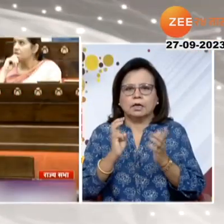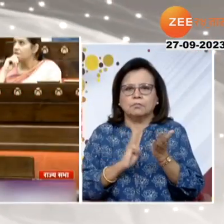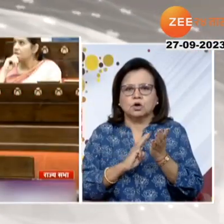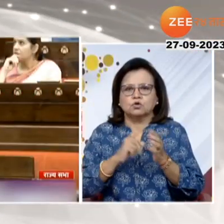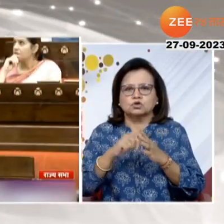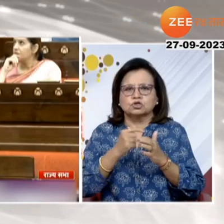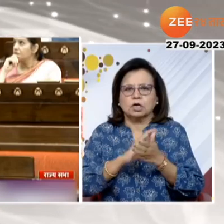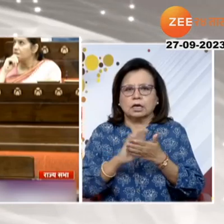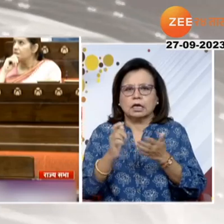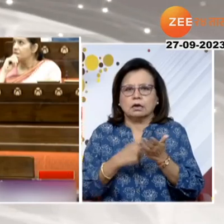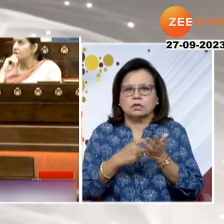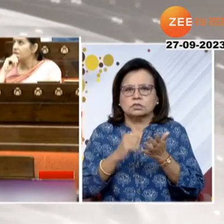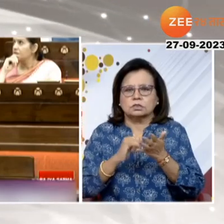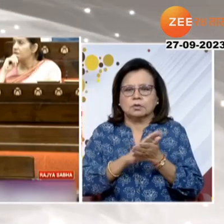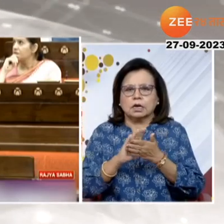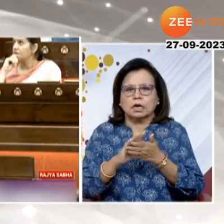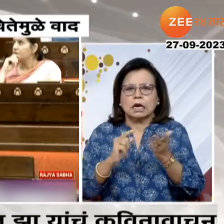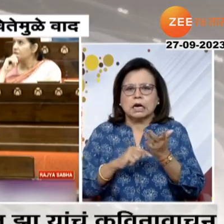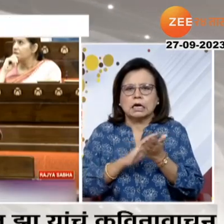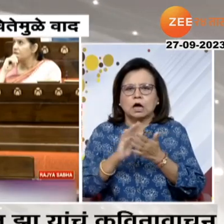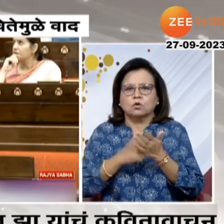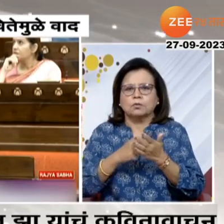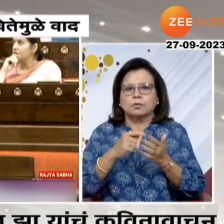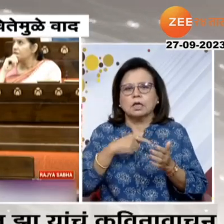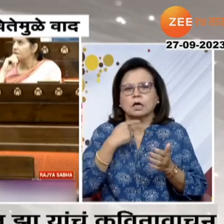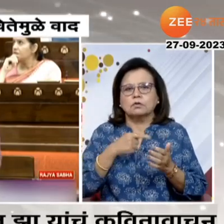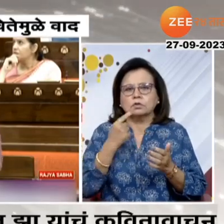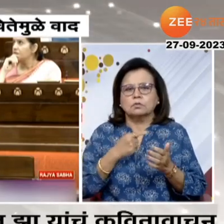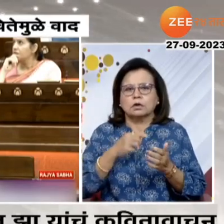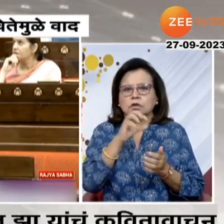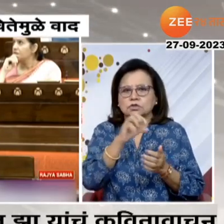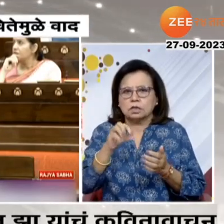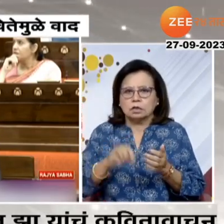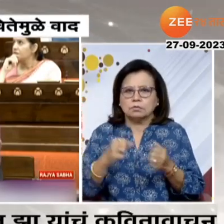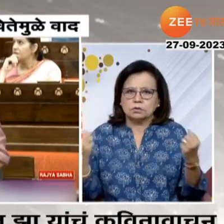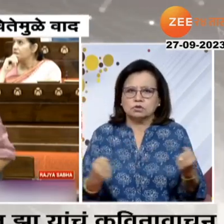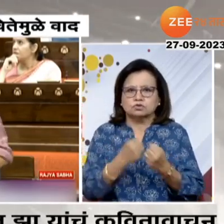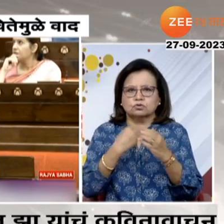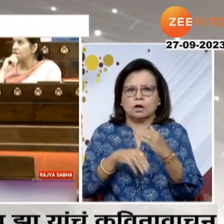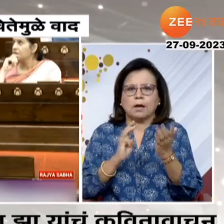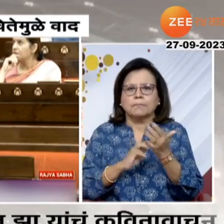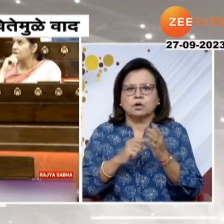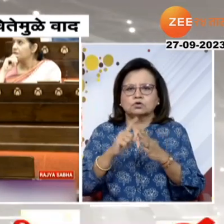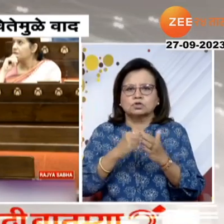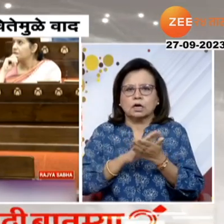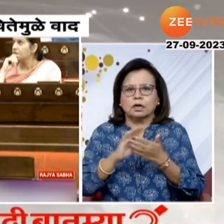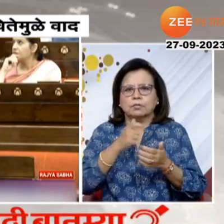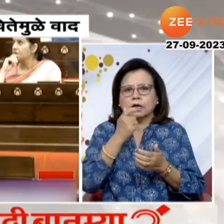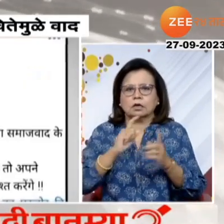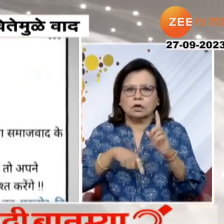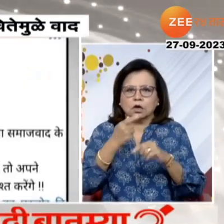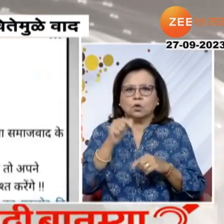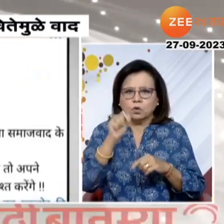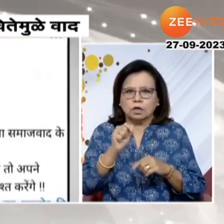आरजेडी खासदार मनोज झा यांनी राज्यसभेत ठाकूरांवरील वाचलेल्या कवितेमुळे जातीय वाद पेटलाय. मनोज झा यांच्या